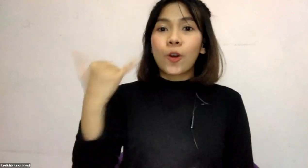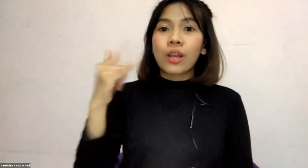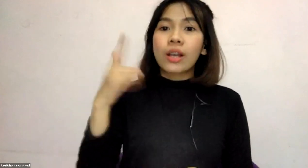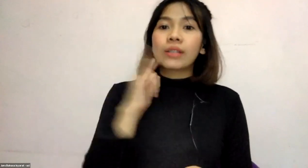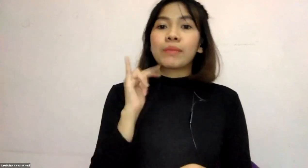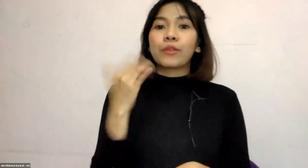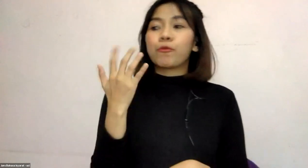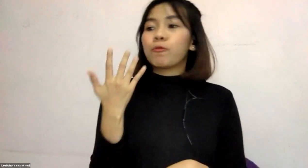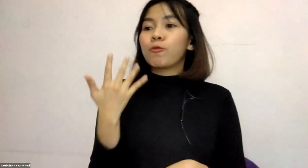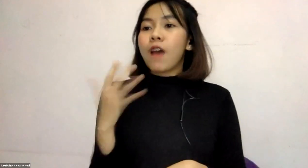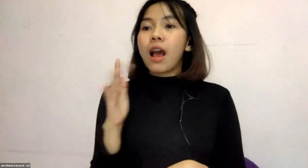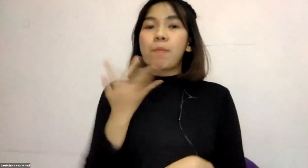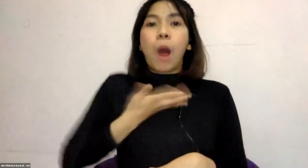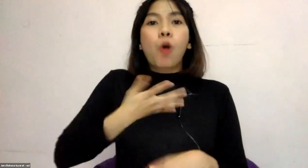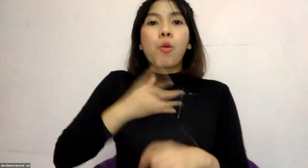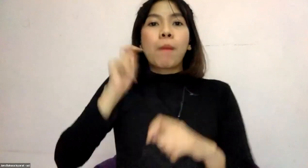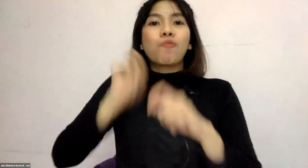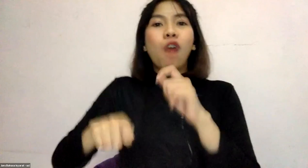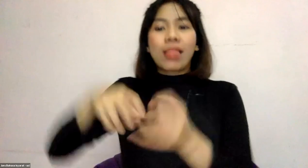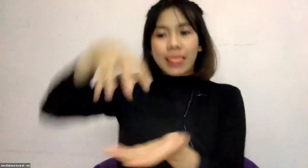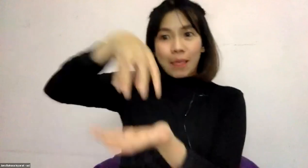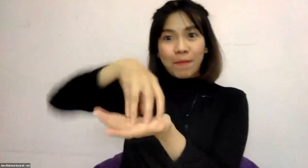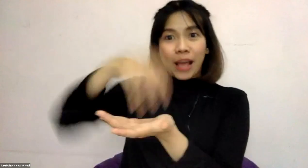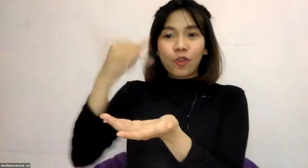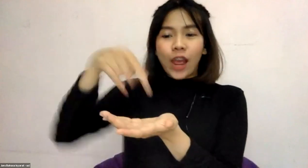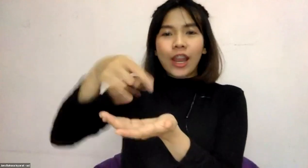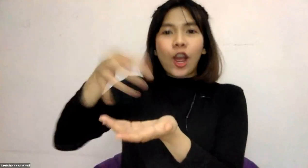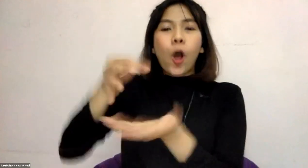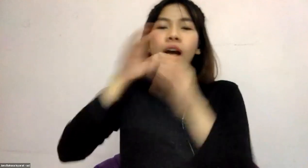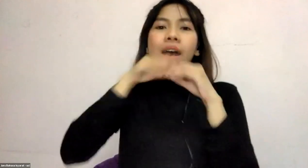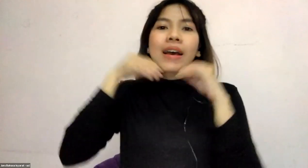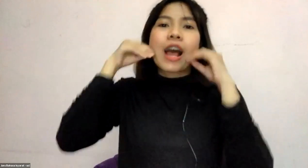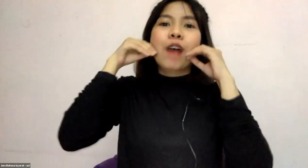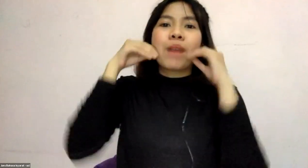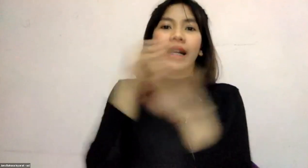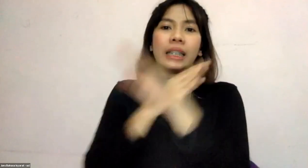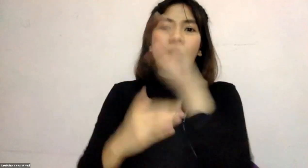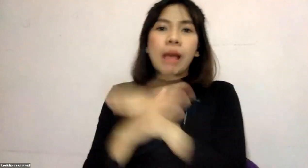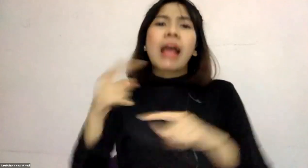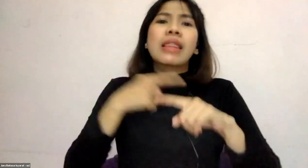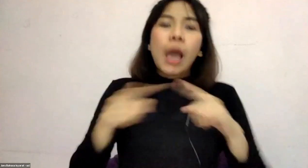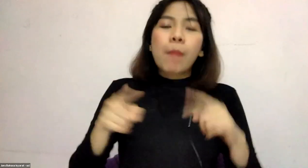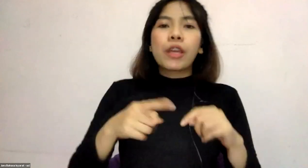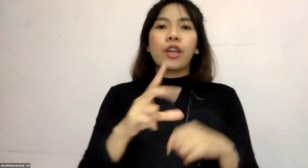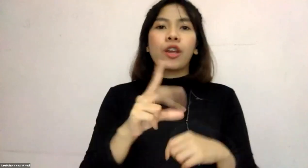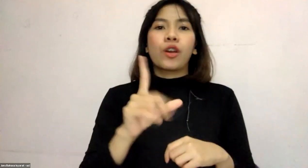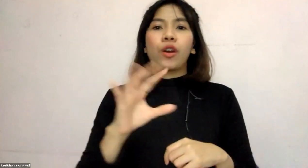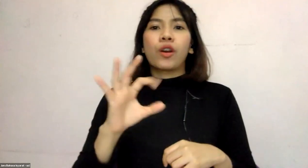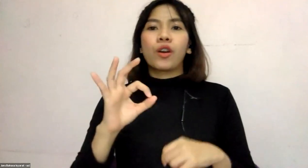sebagai provinsi yang ramah difable tetapi rotmet untuk itu belum ada